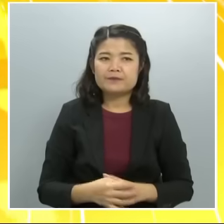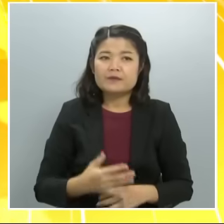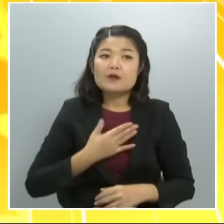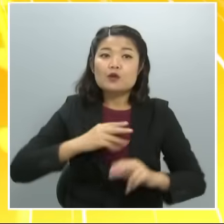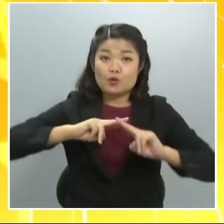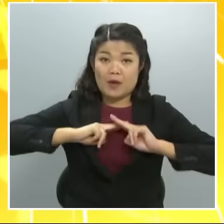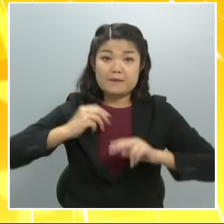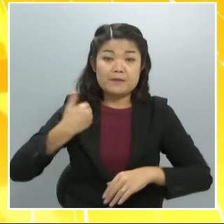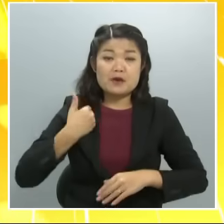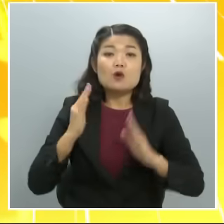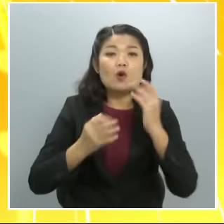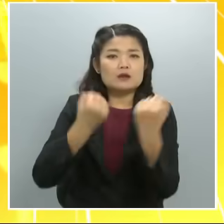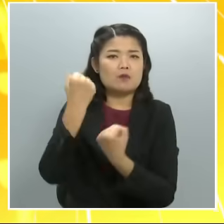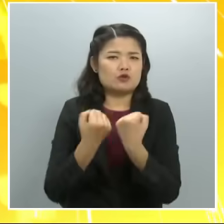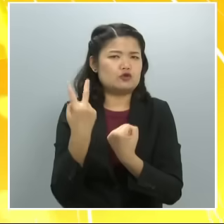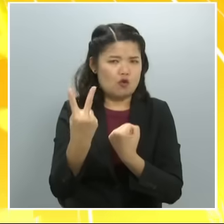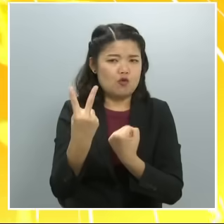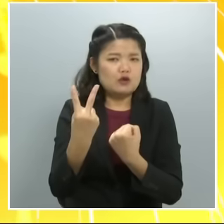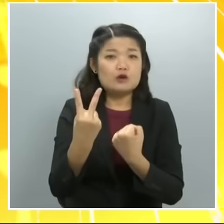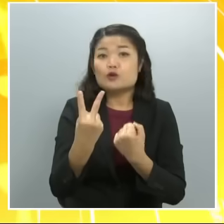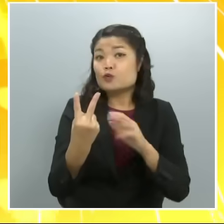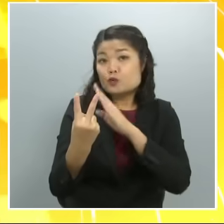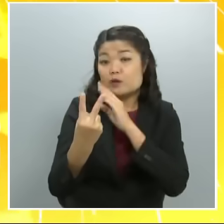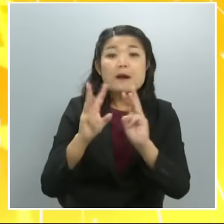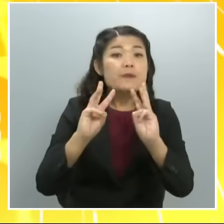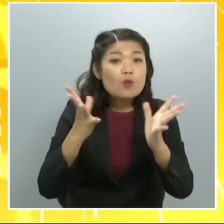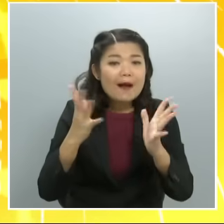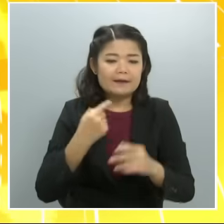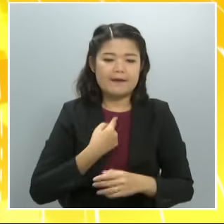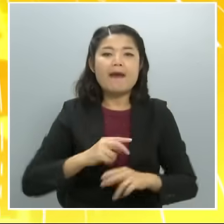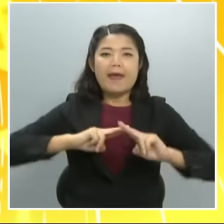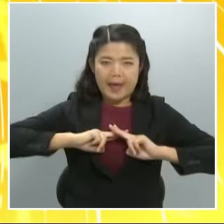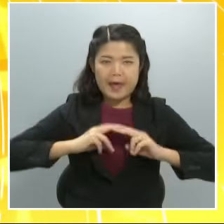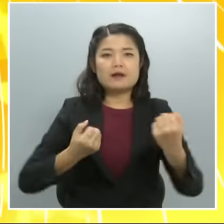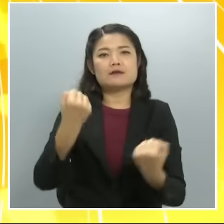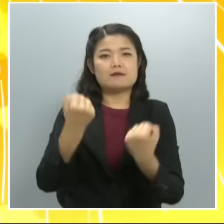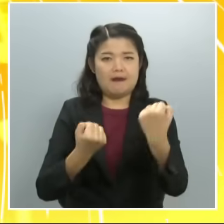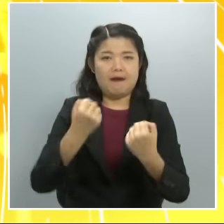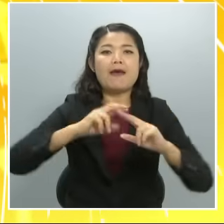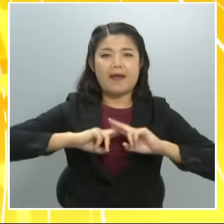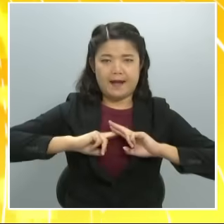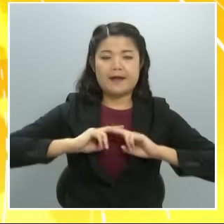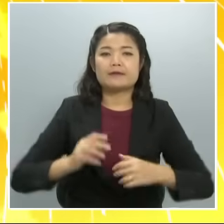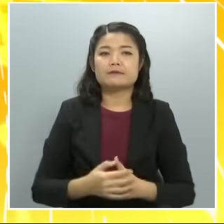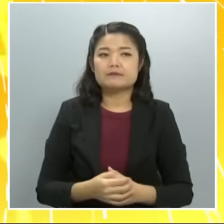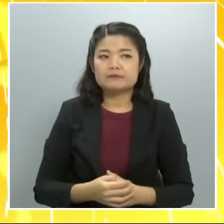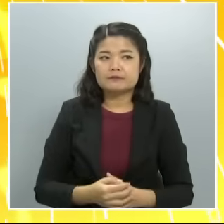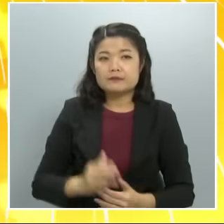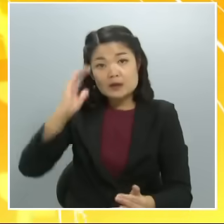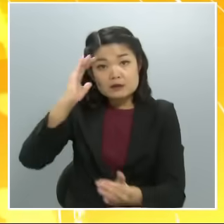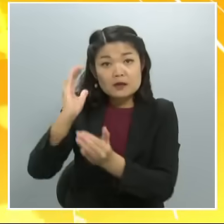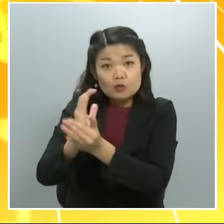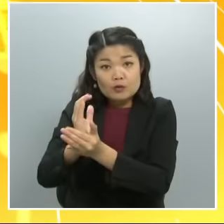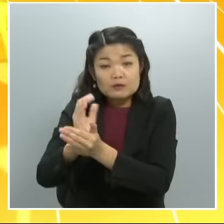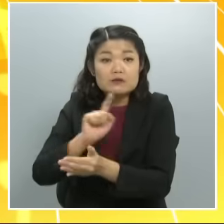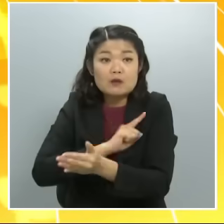มีเพียงพลขับ2คนถ้าพลขับทั้ง2คนไม่ว่างตนก็จะขับรถเอง นั่นก็คือไม่ใช่เป็นตำรวจสังกัดภู